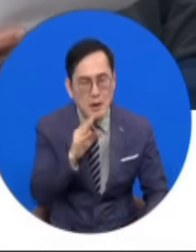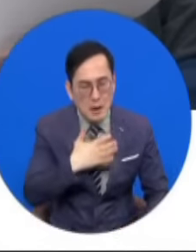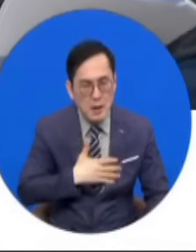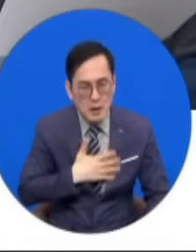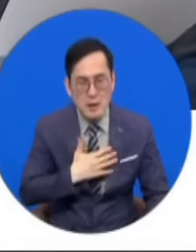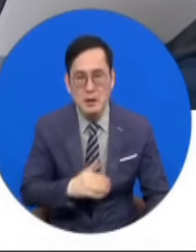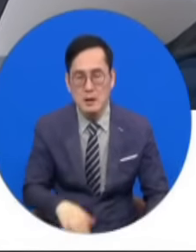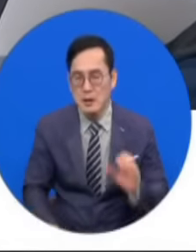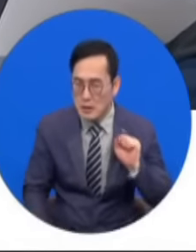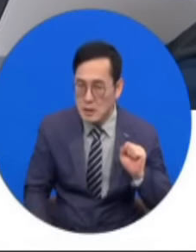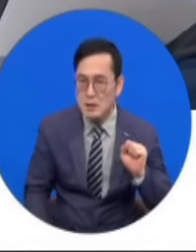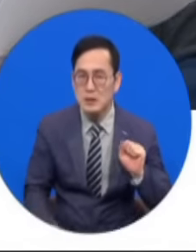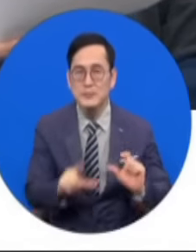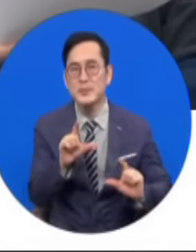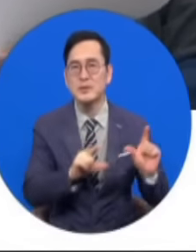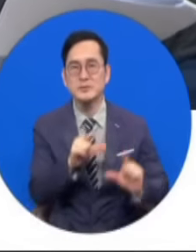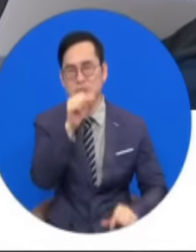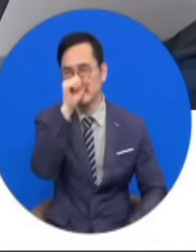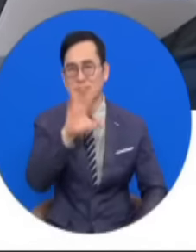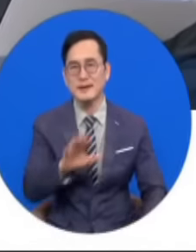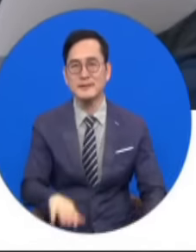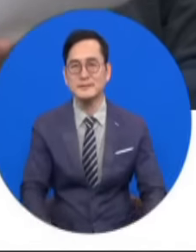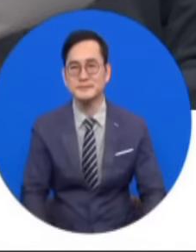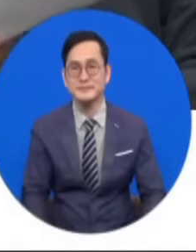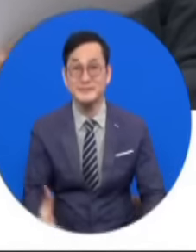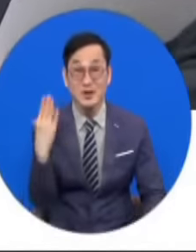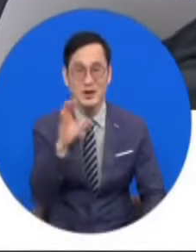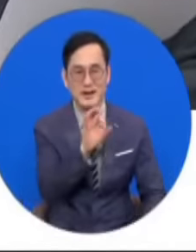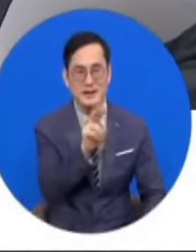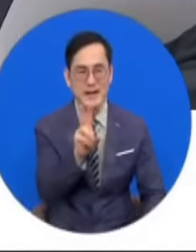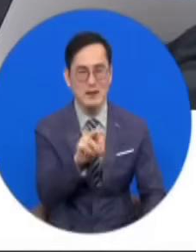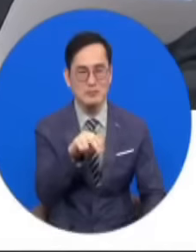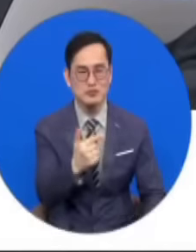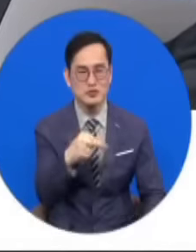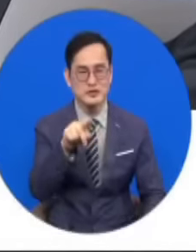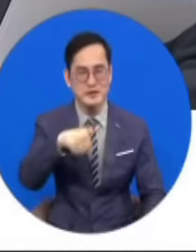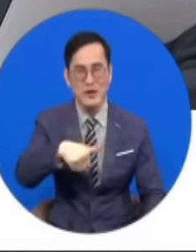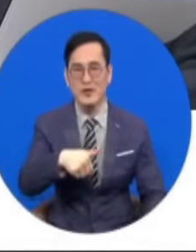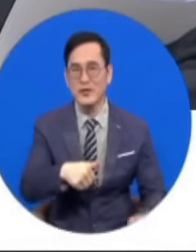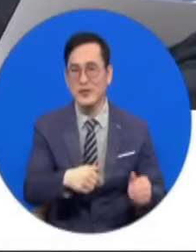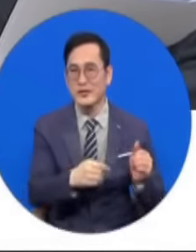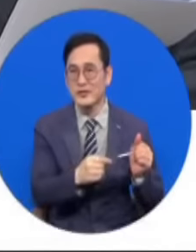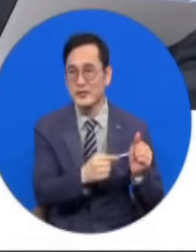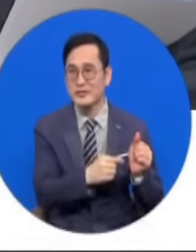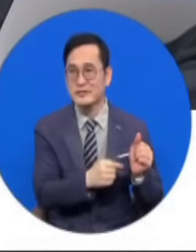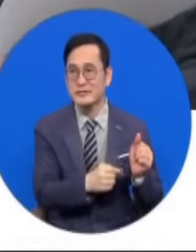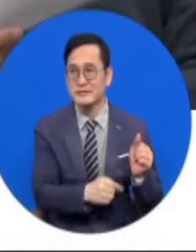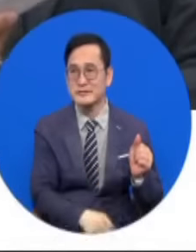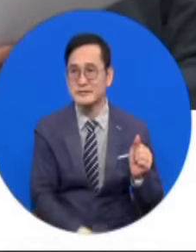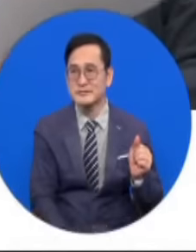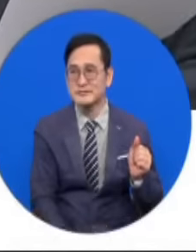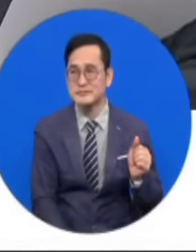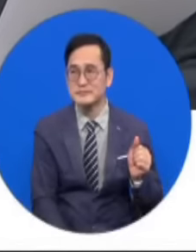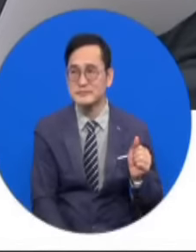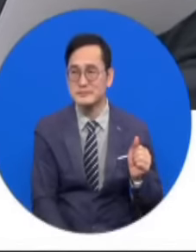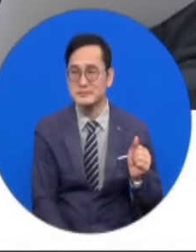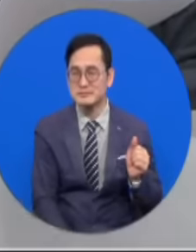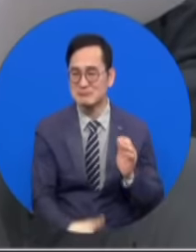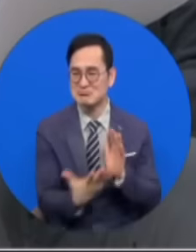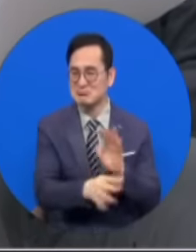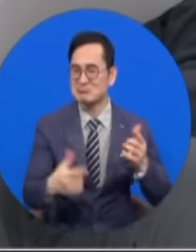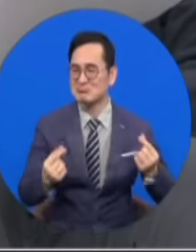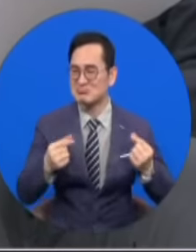전에 우리가 봤던 양문석 의원 발언 SNS 말고 그 이재명 대표 팬카페에도 글을 올렸어요 그러니까 이런 것들을 보면이 사람들이 국민을